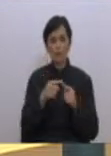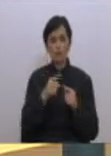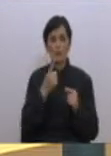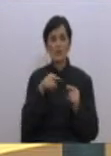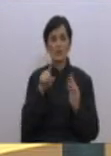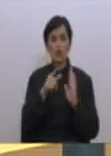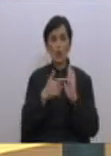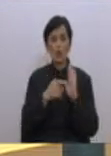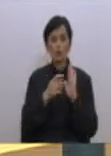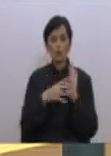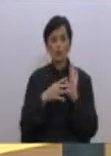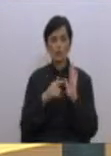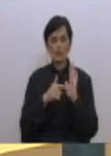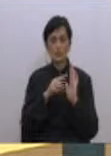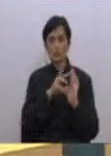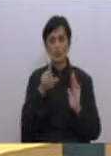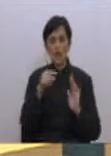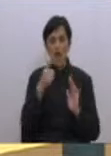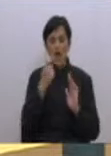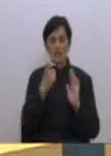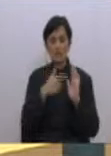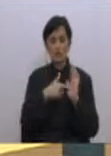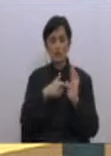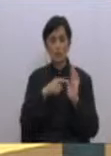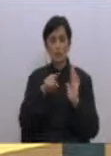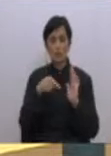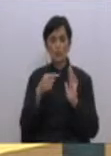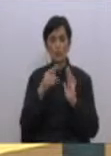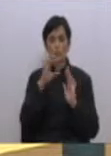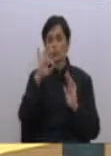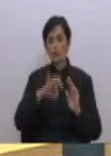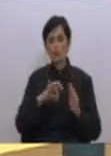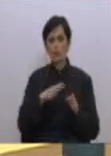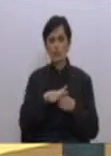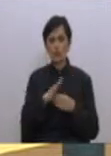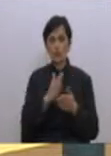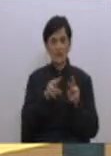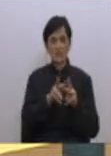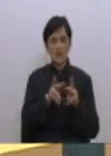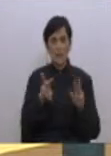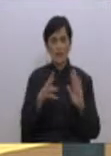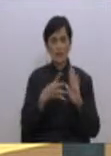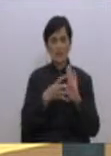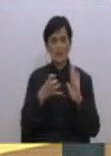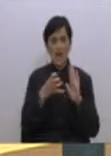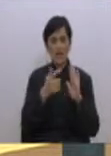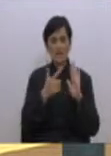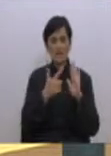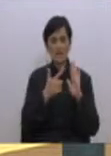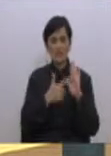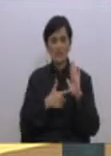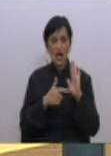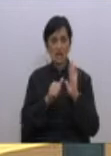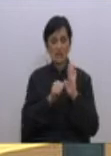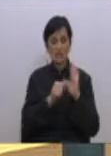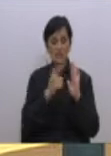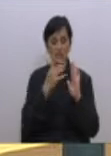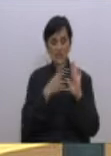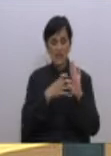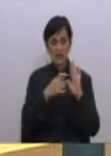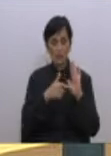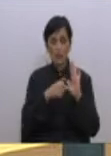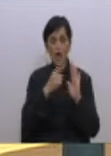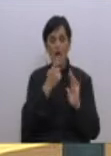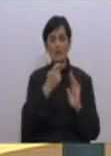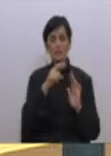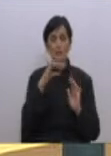cu 57 metri milioane de lari, asta vom întâlni și timi atât de procente ia, și este rulă boli, asta vom și negasa, asta vom da și timi milioane de lari, asta vom întâlni